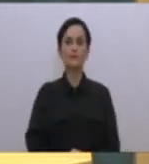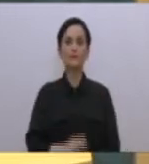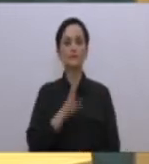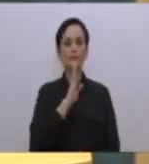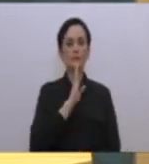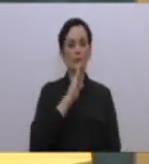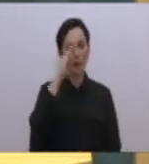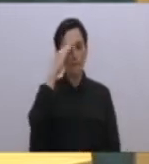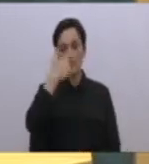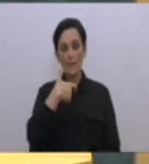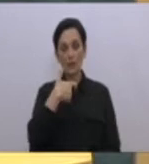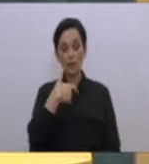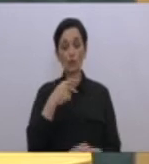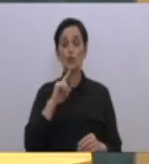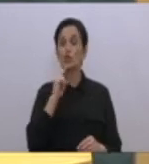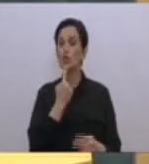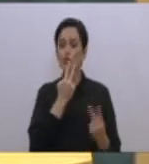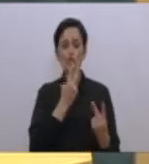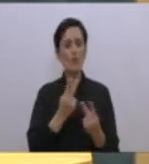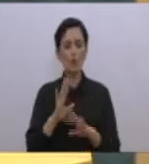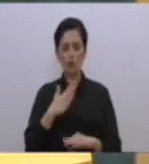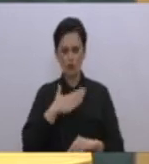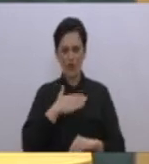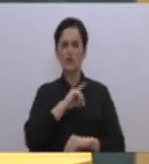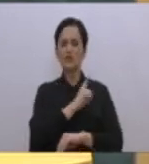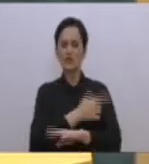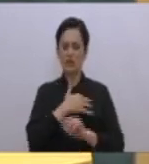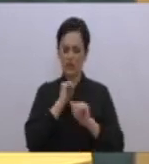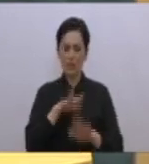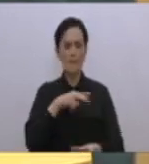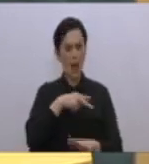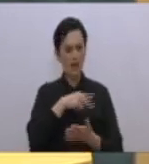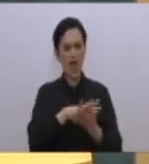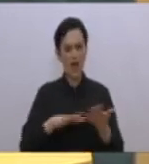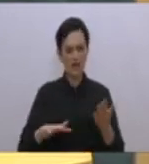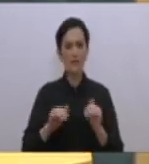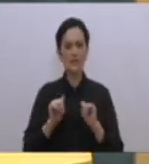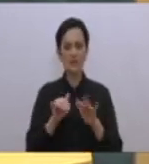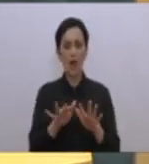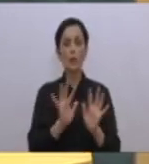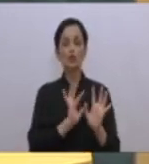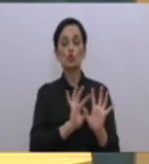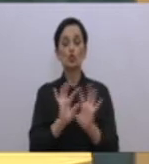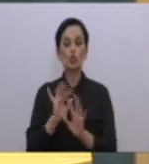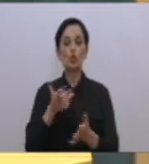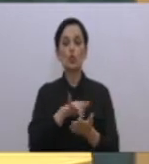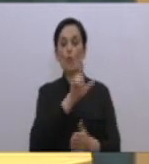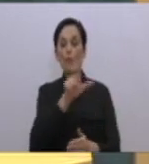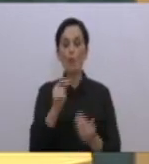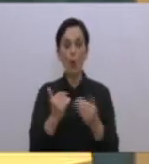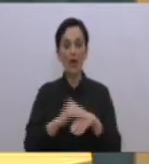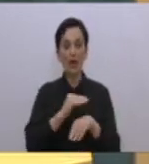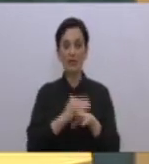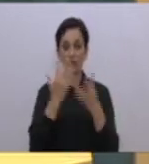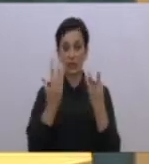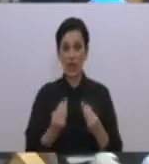Გალბატონებო და ბატონებო, ამ სირთულეების მიუხედავად ჩვენი ძალისხმევით პარლამენტი აგრძელებდა საქმიანობას და ზრუნავდა მოქალაქეების